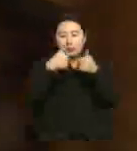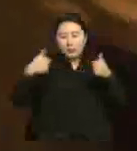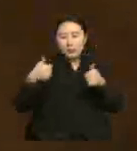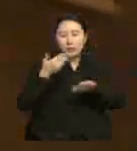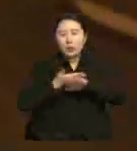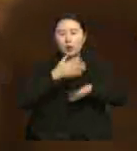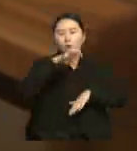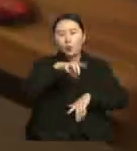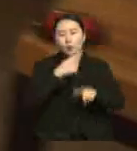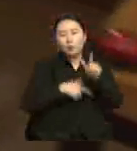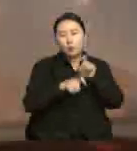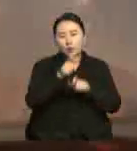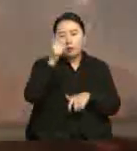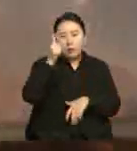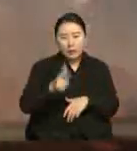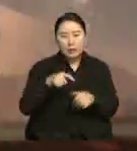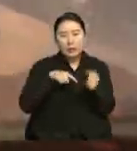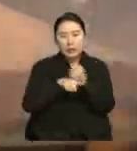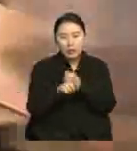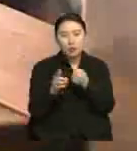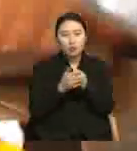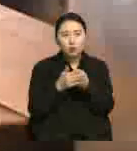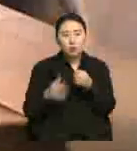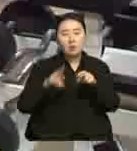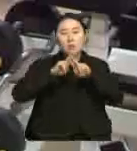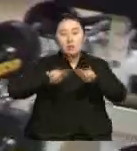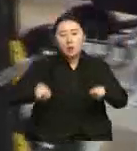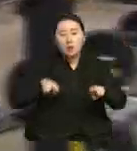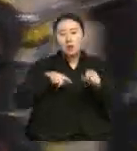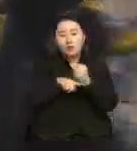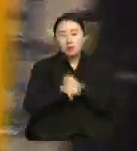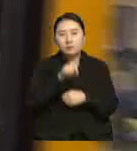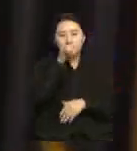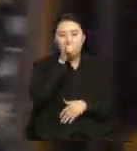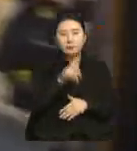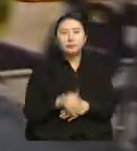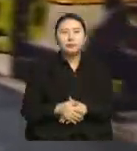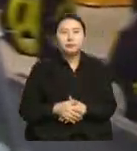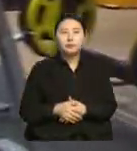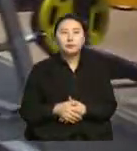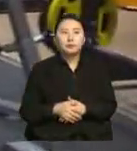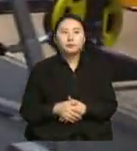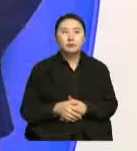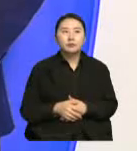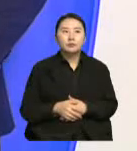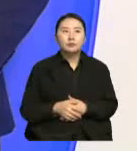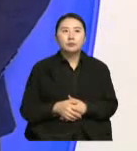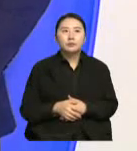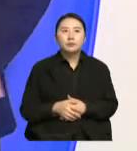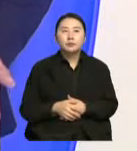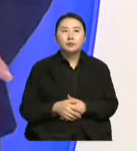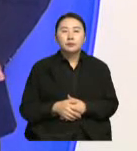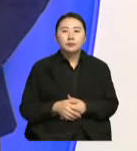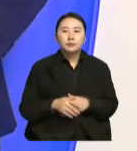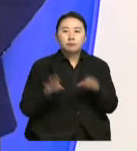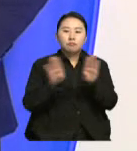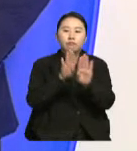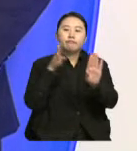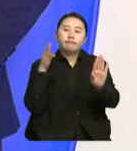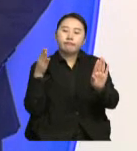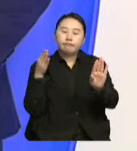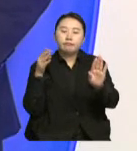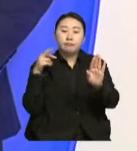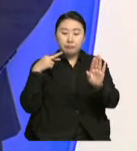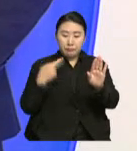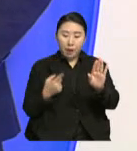타 지역보다 강했던 것이 수도권 자영업자들에게 타격을 준 것으로 분석했습니다. 문만 열어둔 채